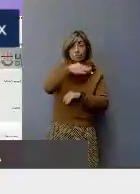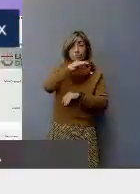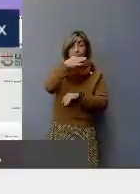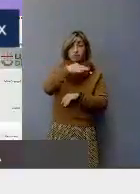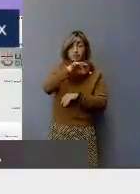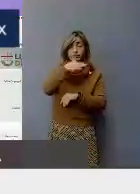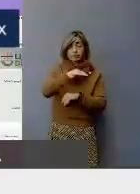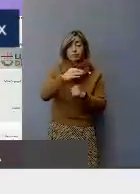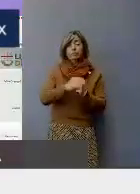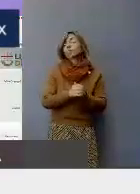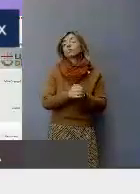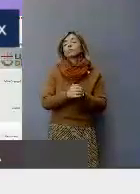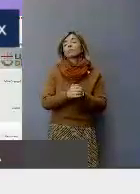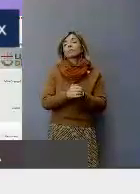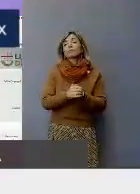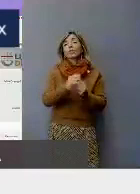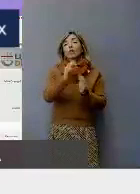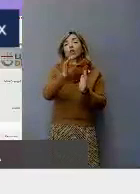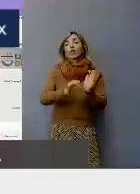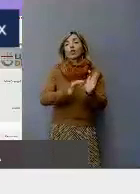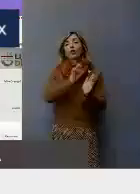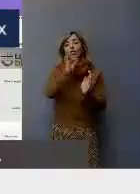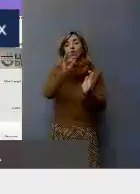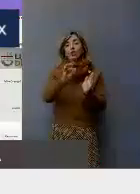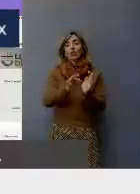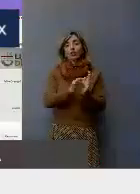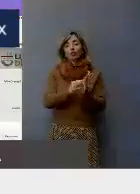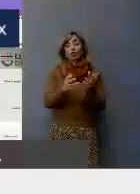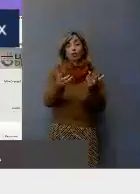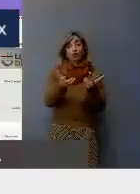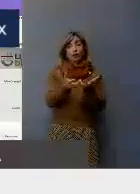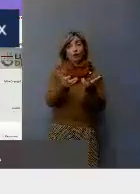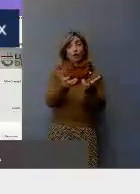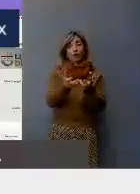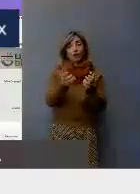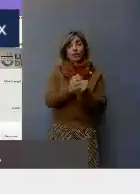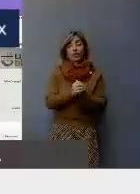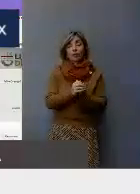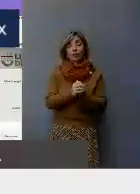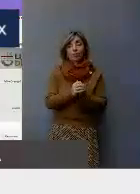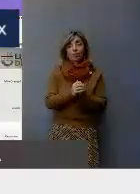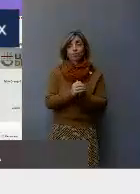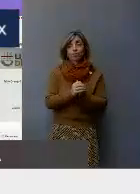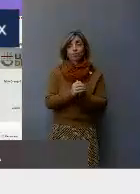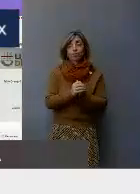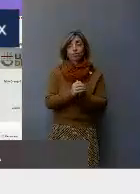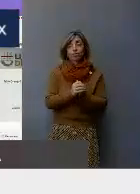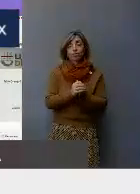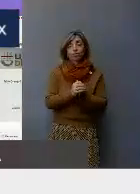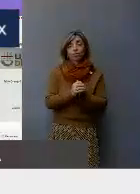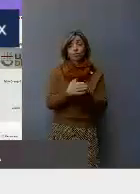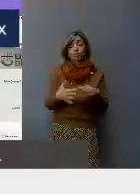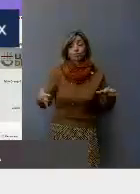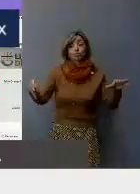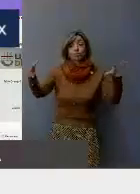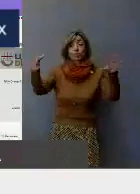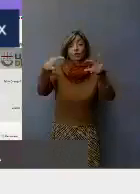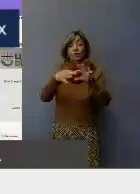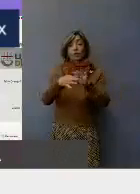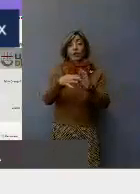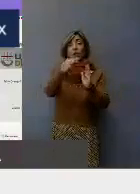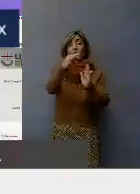lord e del giorno colleghi regia ma quanto è previsto negli articoli che ci